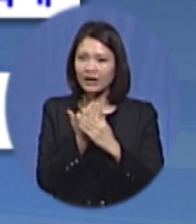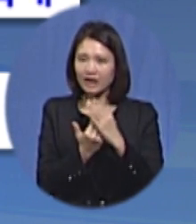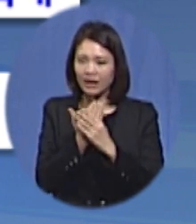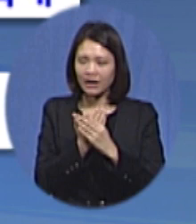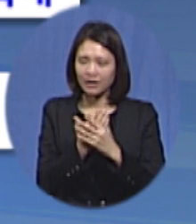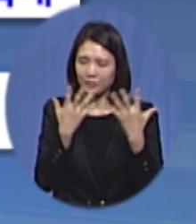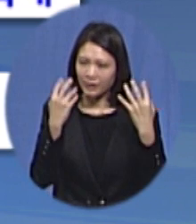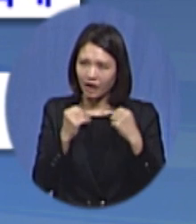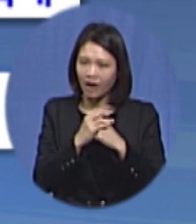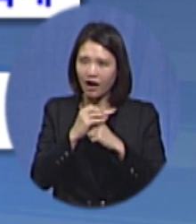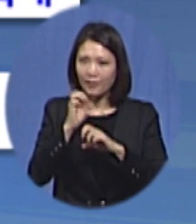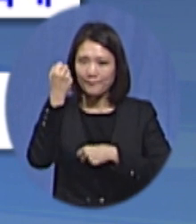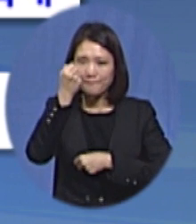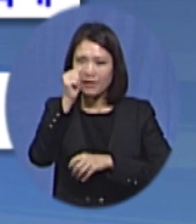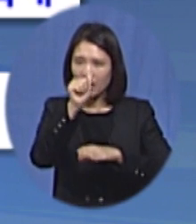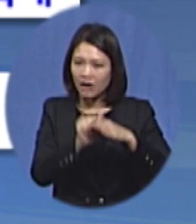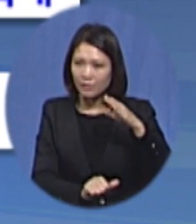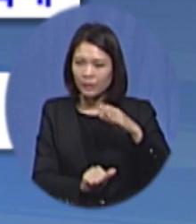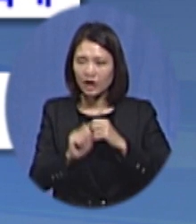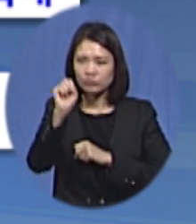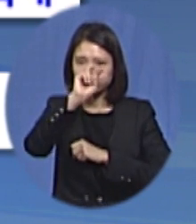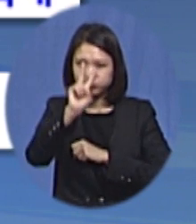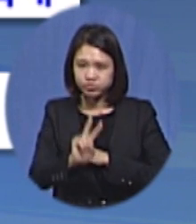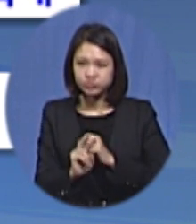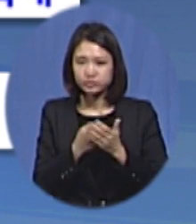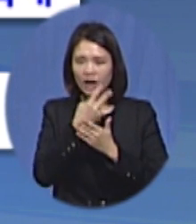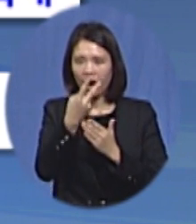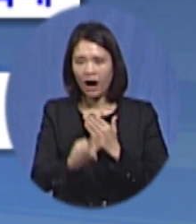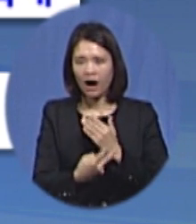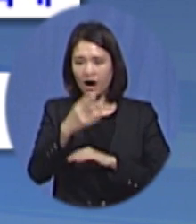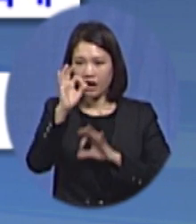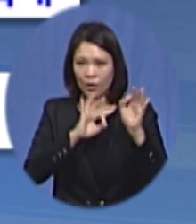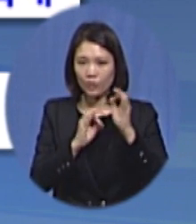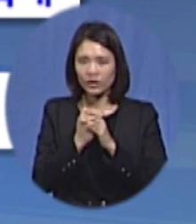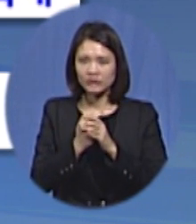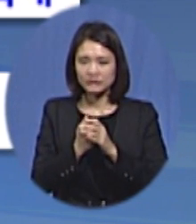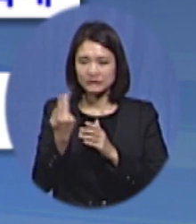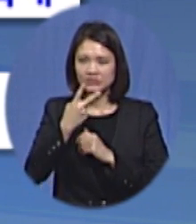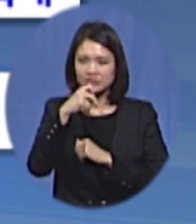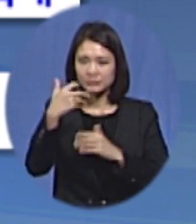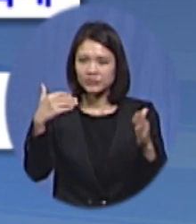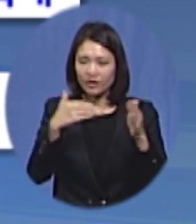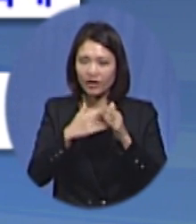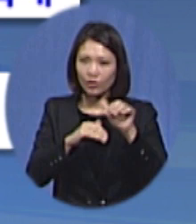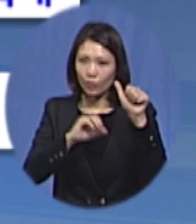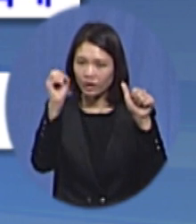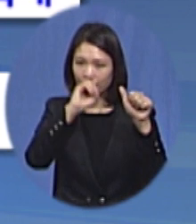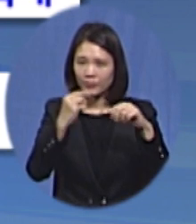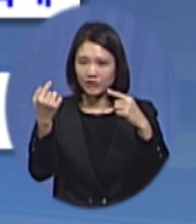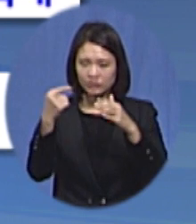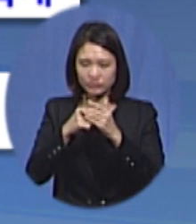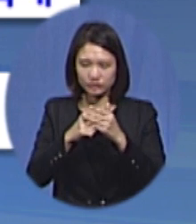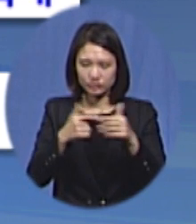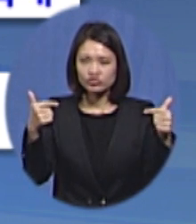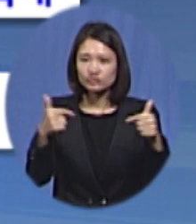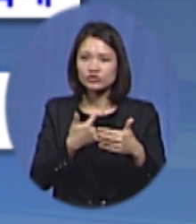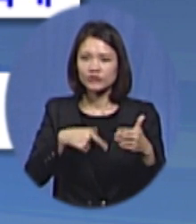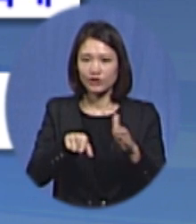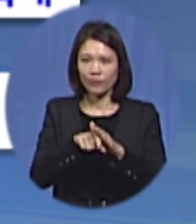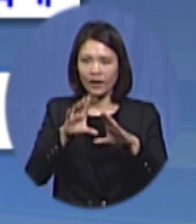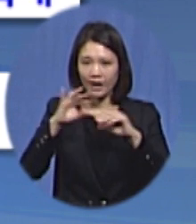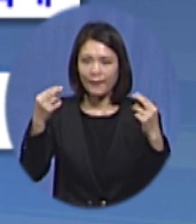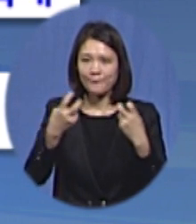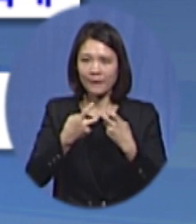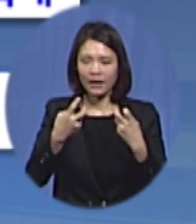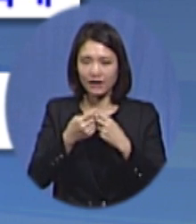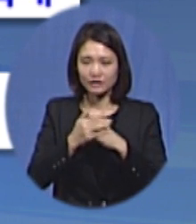있는 발빠짐, 추락사고를 2017년까지 50%로 줄이기 위한 대책입니다. 최근 6년간